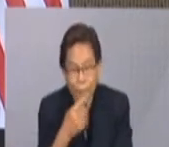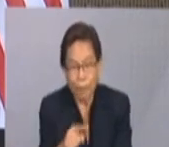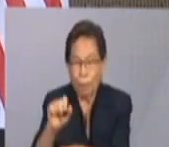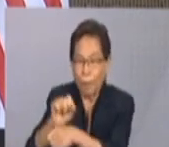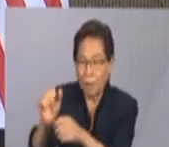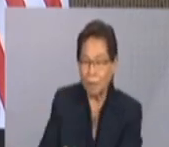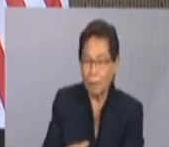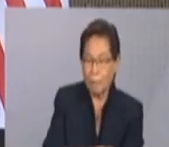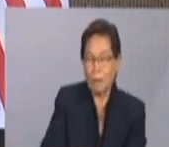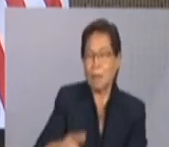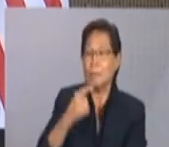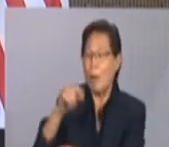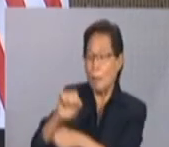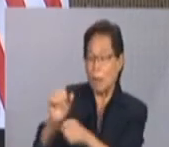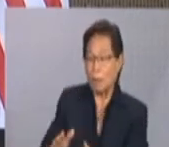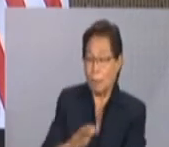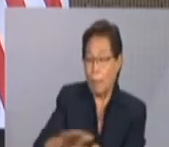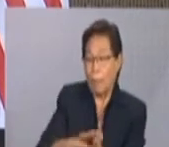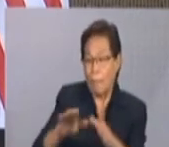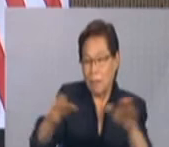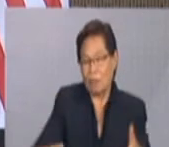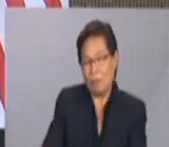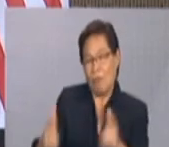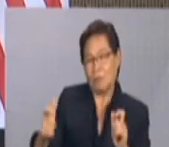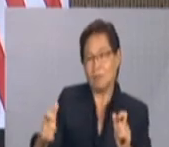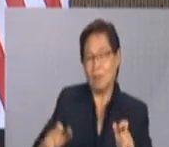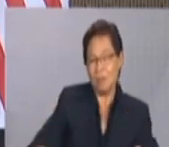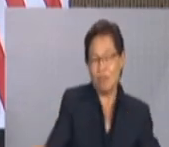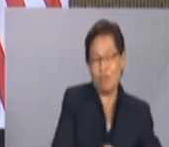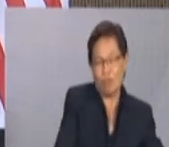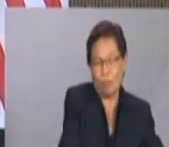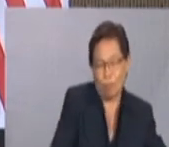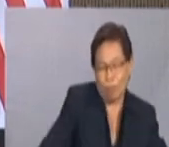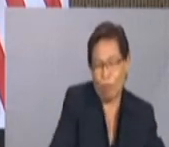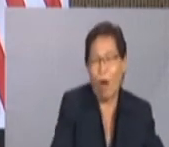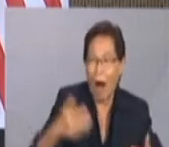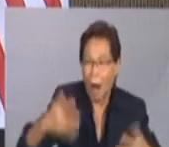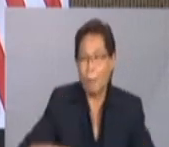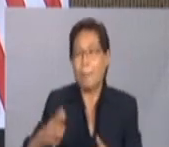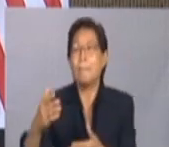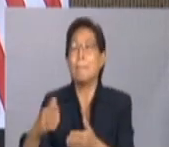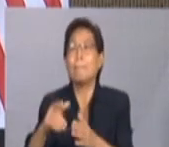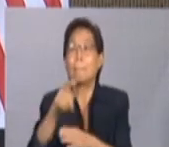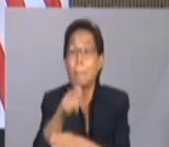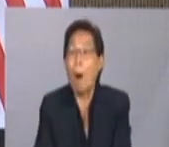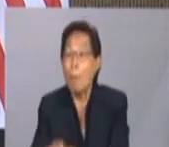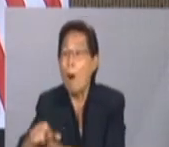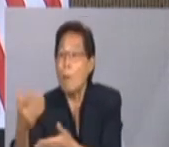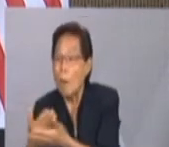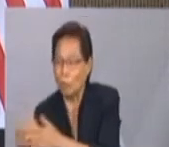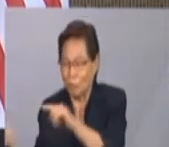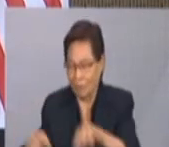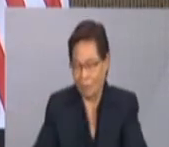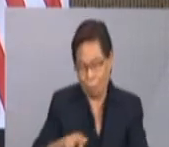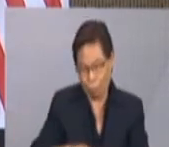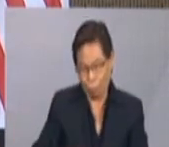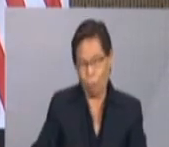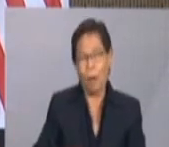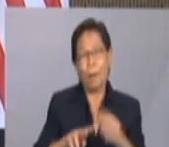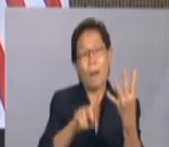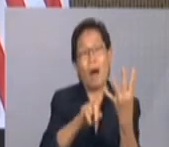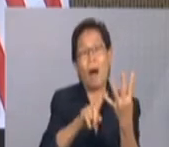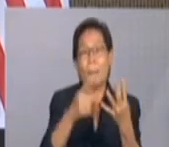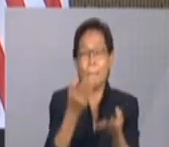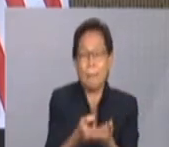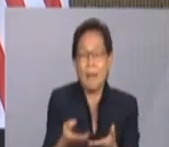pekerja usai bersihkan meja cepat-cepat sebelum pelanggan lain duduk di situ Hai dampaknya beli